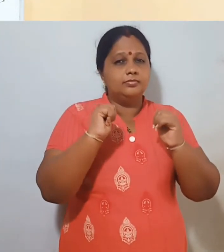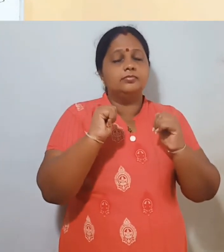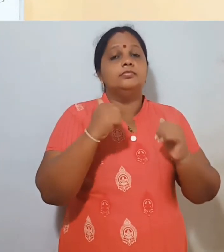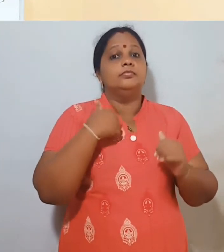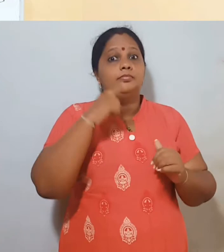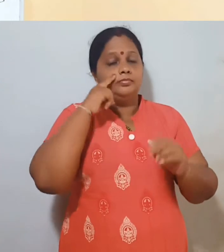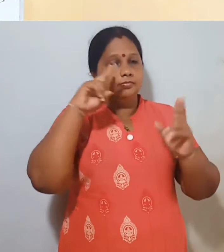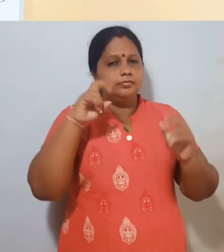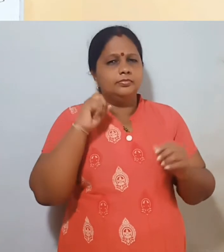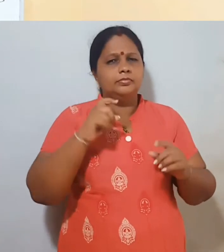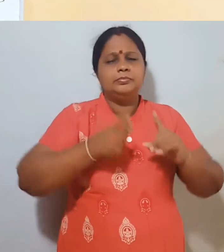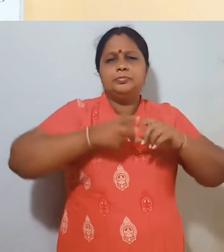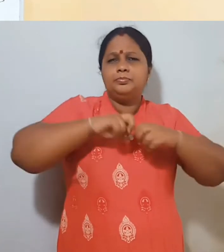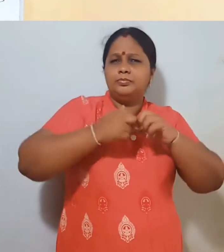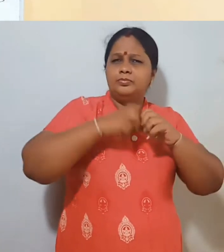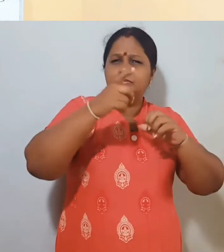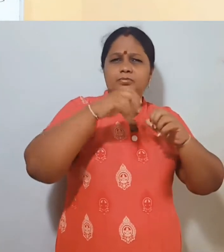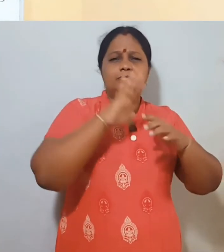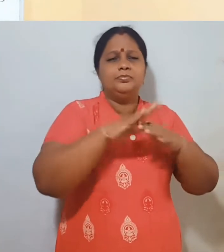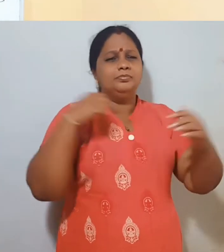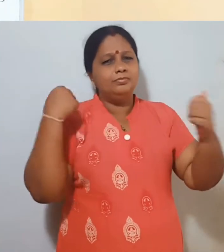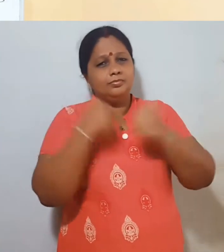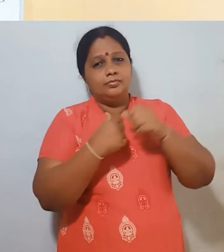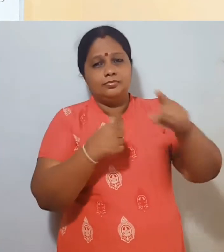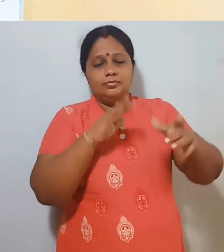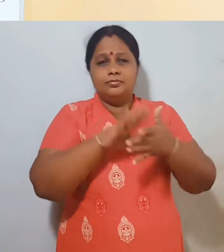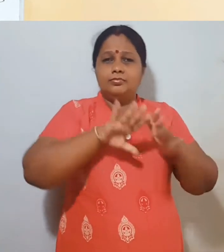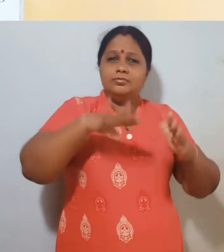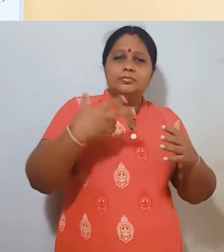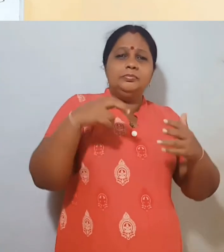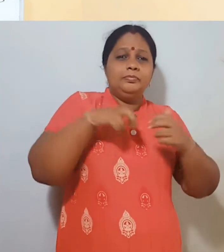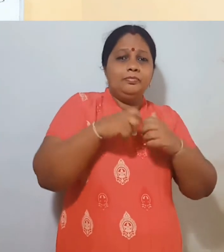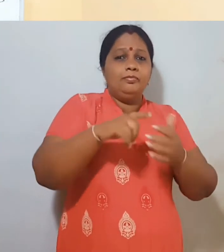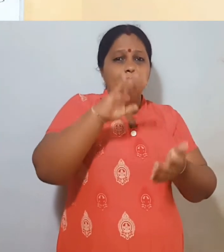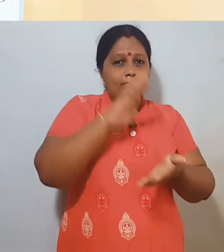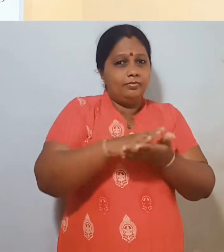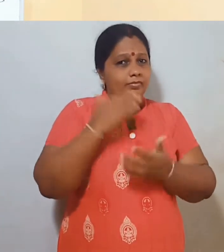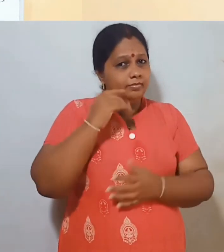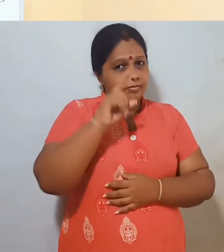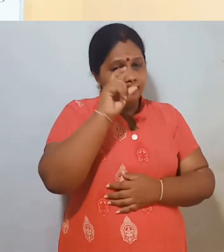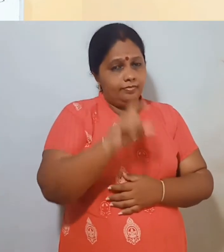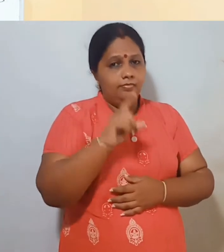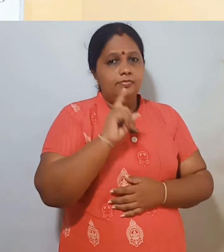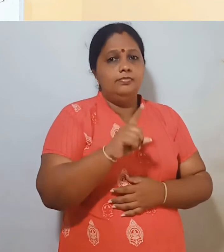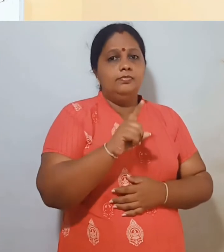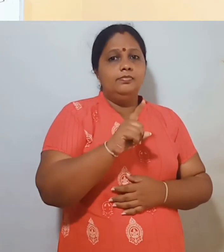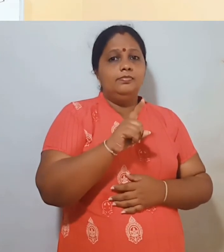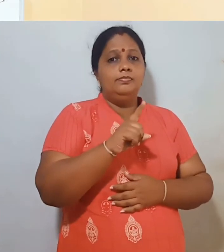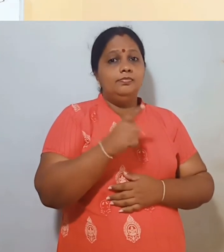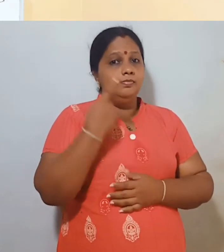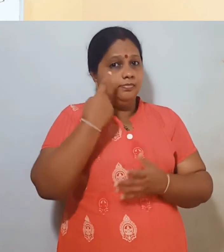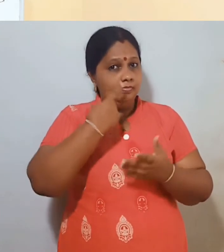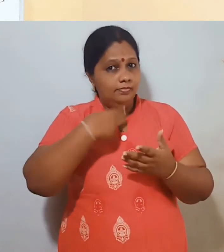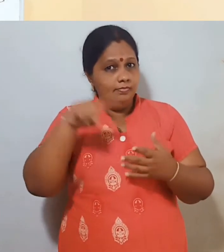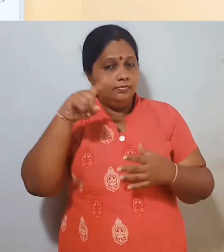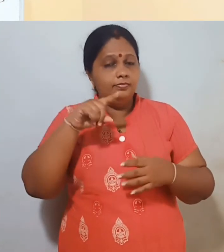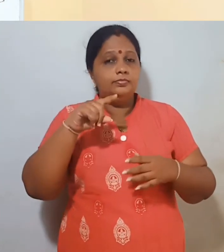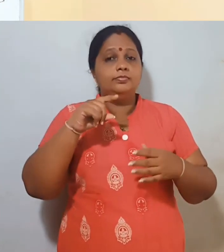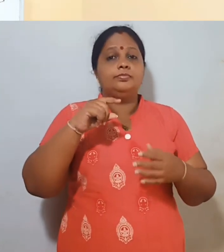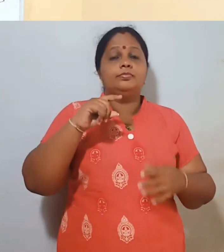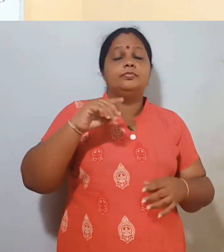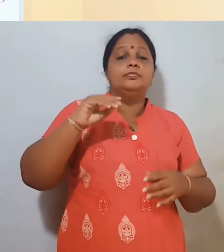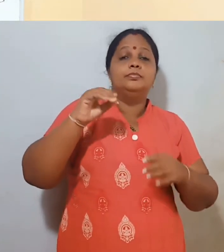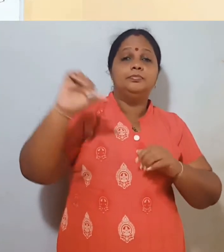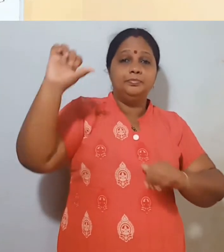ஒரு ஆபத்தில் இருக்கிற ஒரு ஆளுக்கு, அல்லது ஒரு விபத்துல சந்திச்ச ஒரு ஆளுக்கு, அல்லது ஒரு இக்கட்டான நிலையில் இருக்கிற ஒரு ஆளுக்கு சரியான வைத்திய